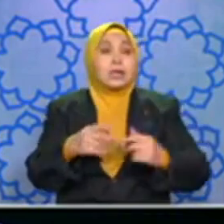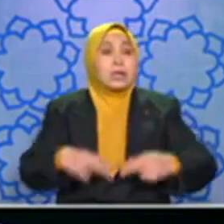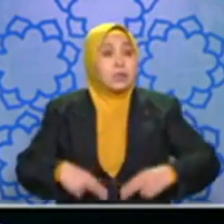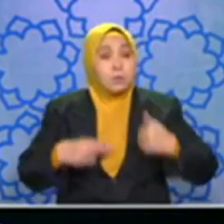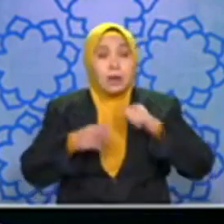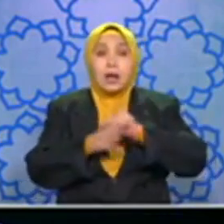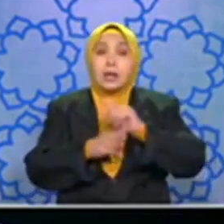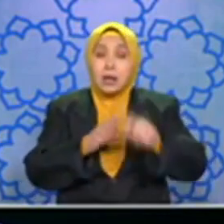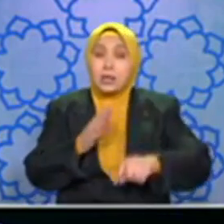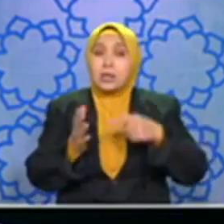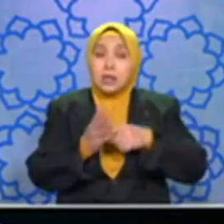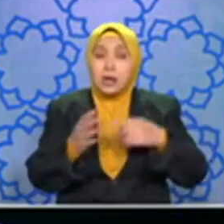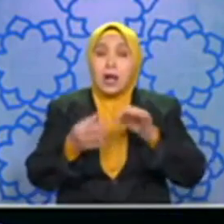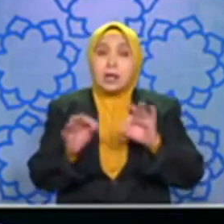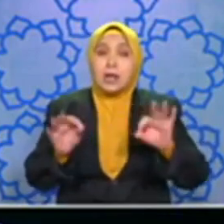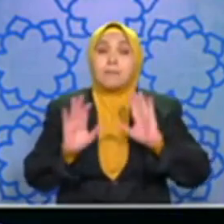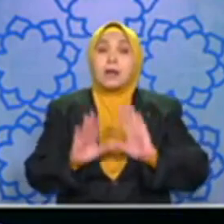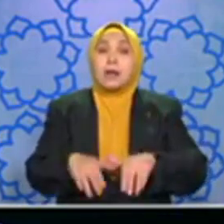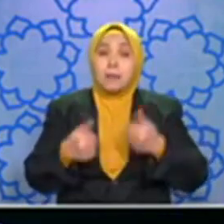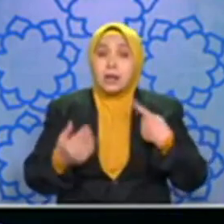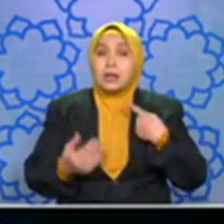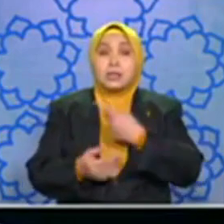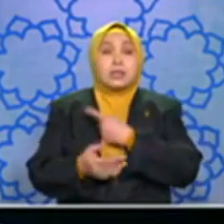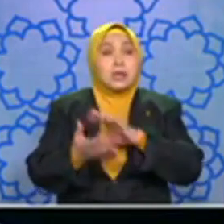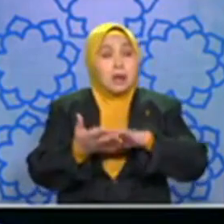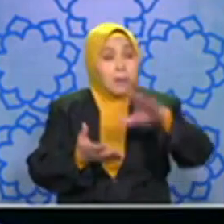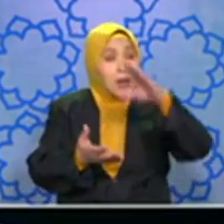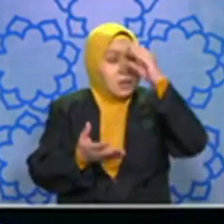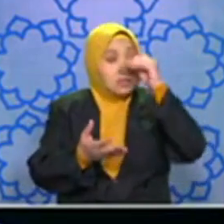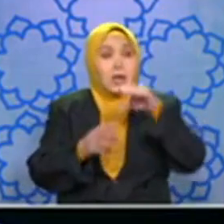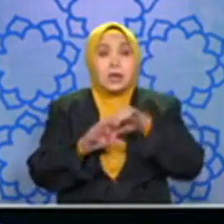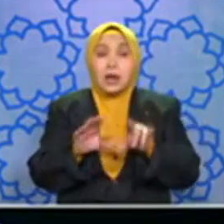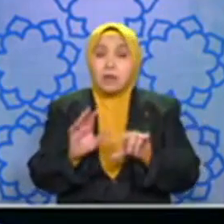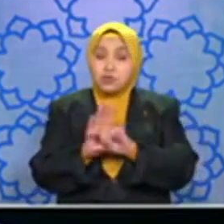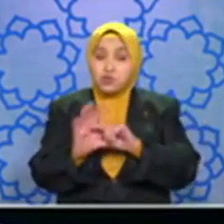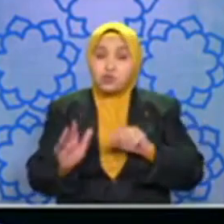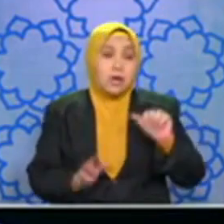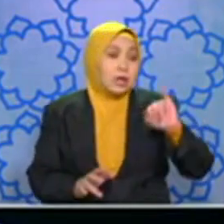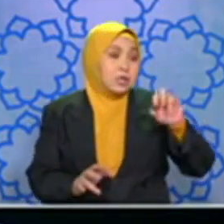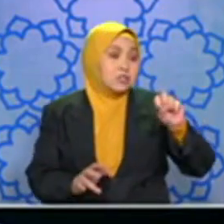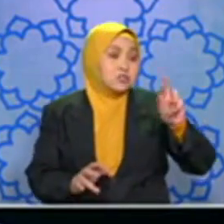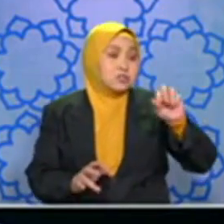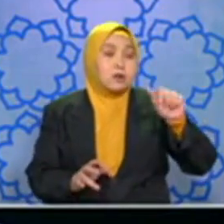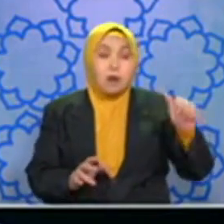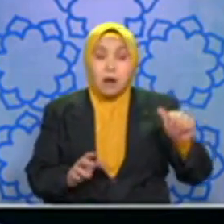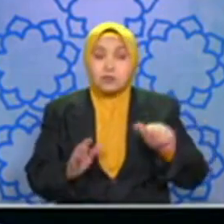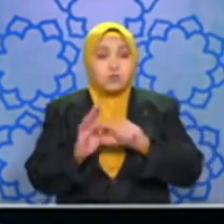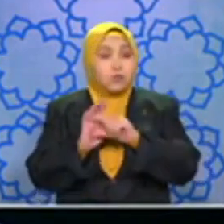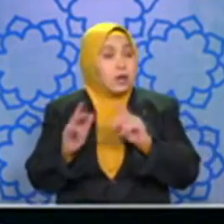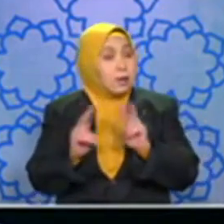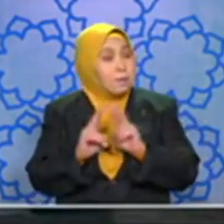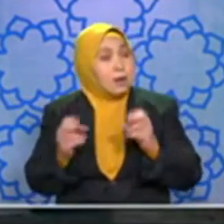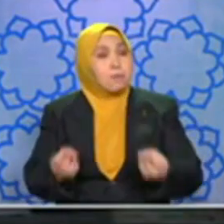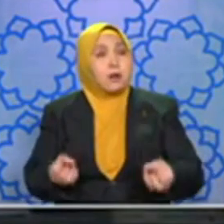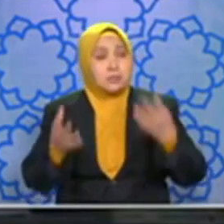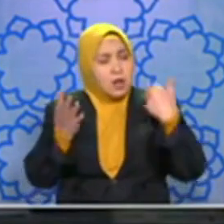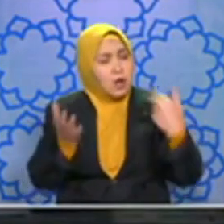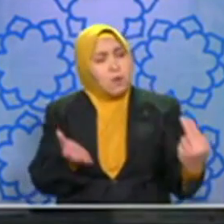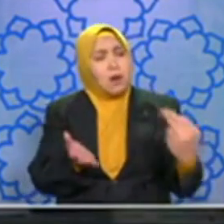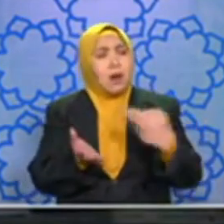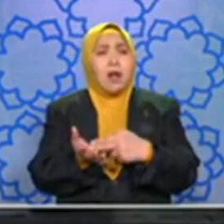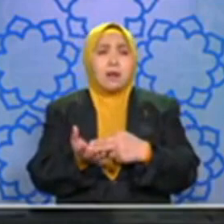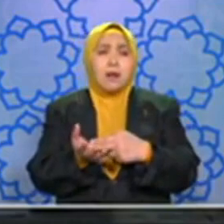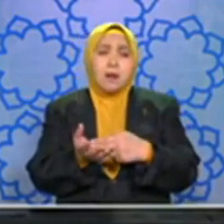Ini adalah ayat bagaimana kita nak belajar dalam surah Al-Isra ini Ustaz ya. Antara surah yang paling banyak pengulangan perkataan